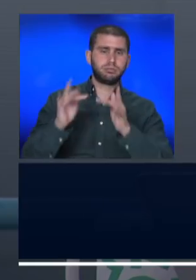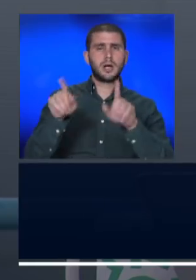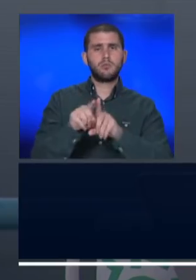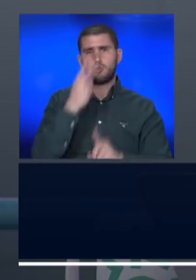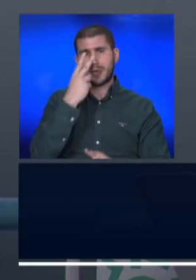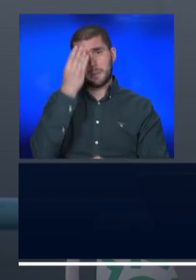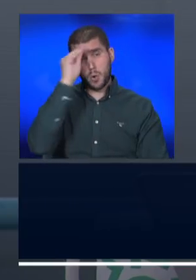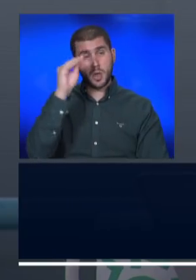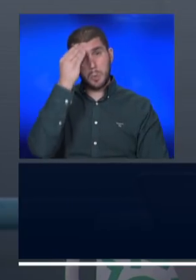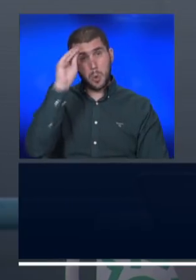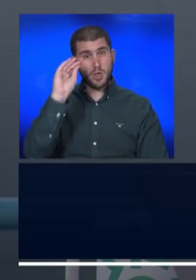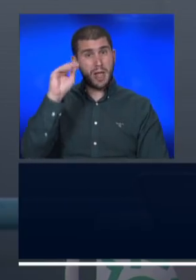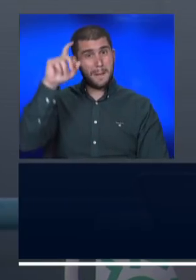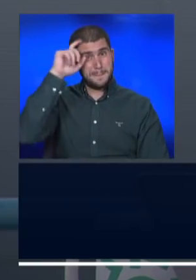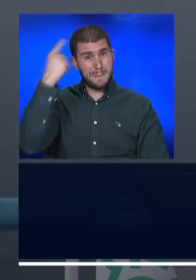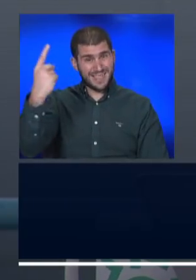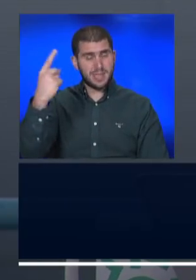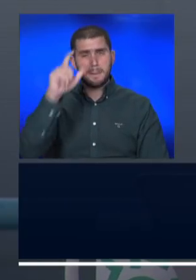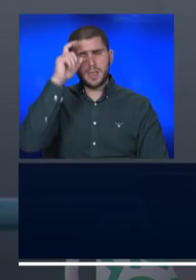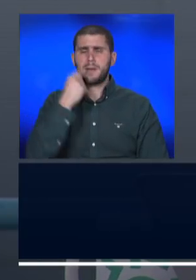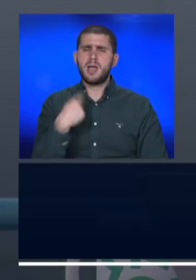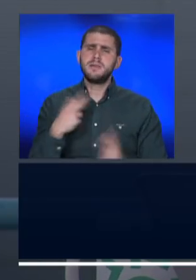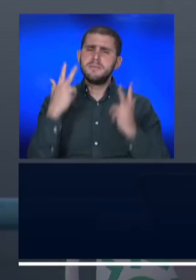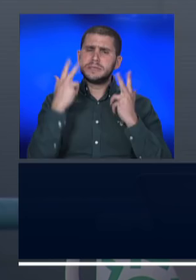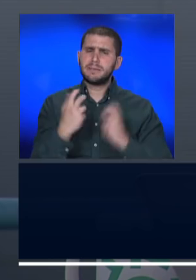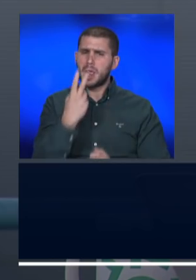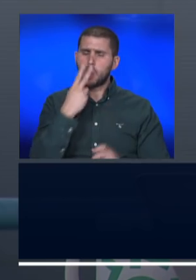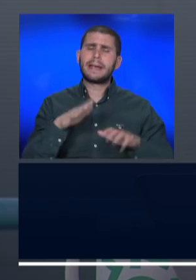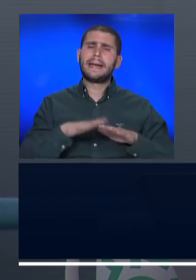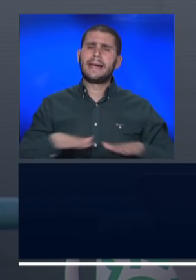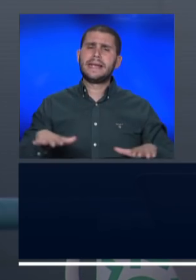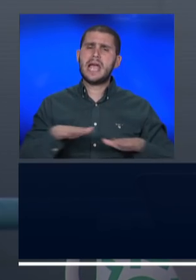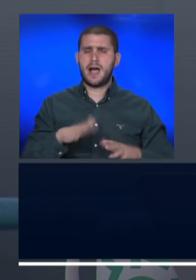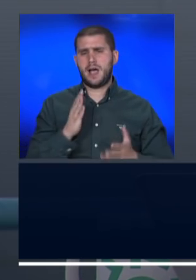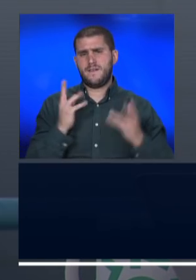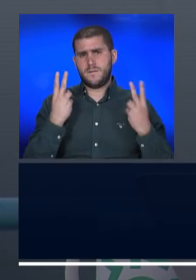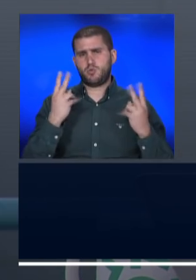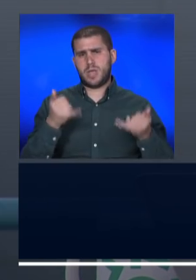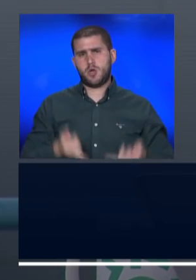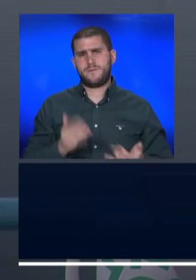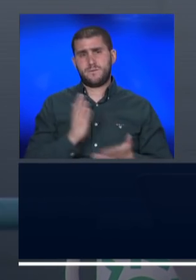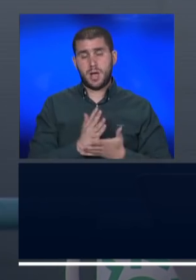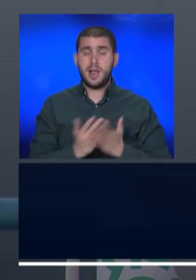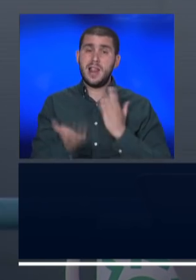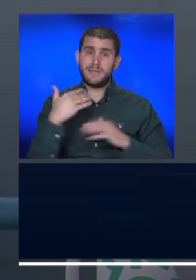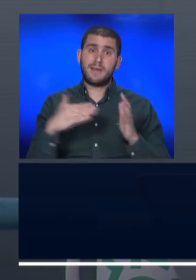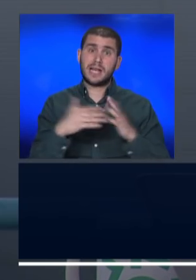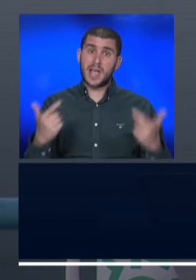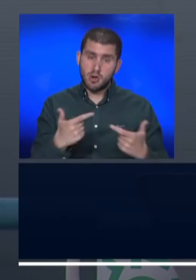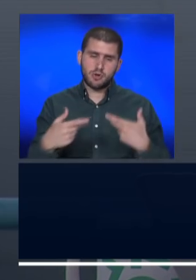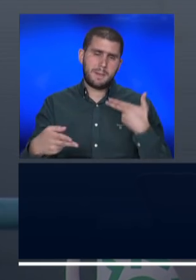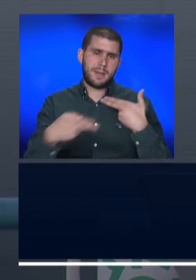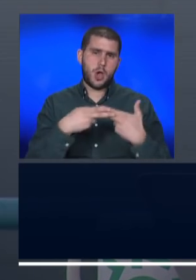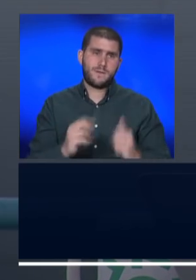ביידן, ביידן אמר, אני מצפה לראות רגיעה משמעותית כבר היום, לקראת הפסקת אש ממש בטווח הזמן המיידי, ונתניהו אחר